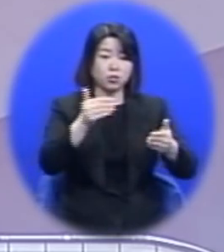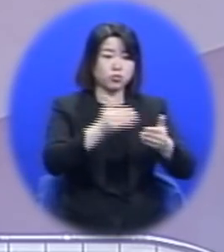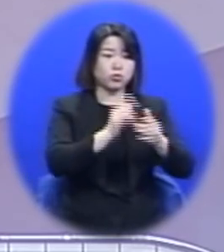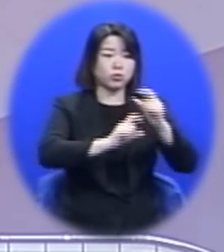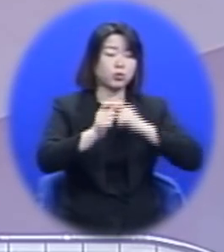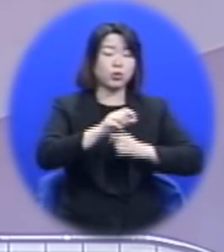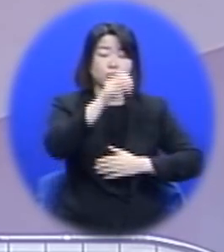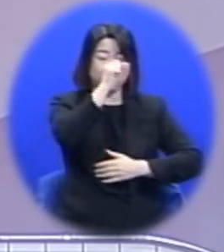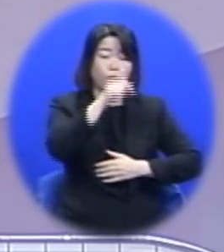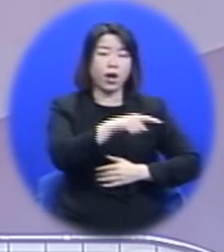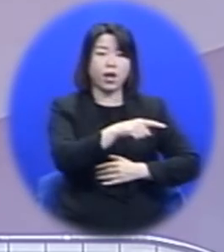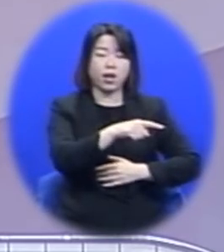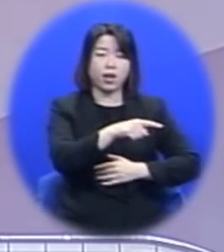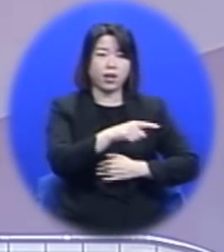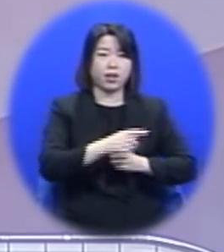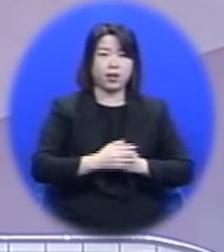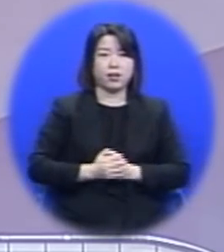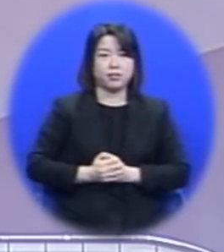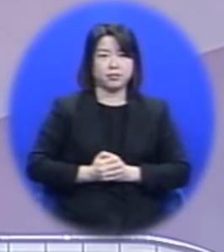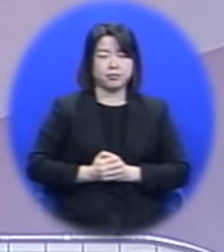기뻐하니